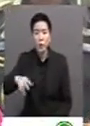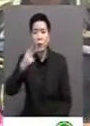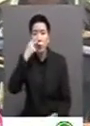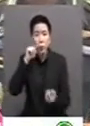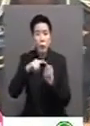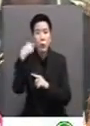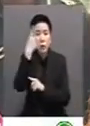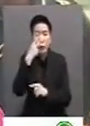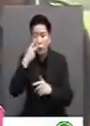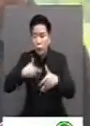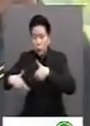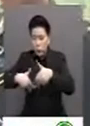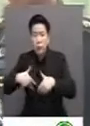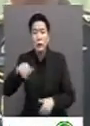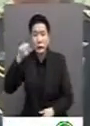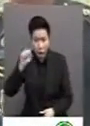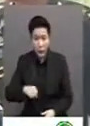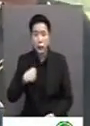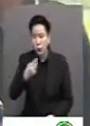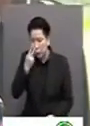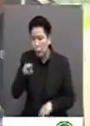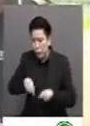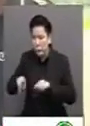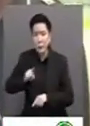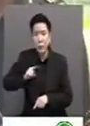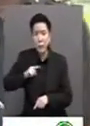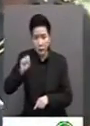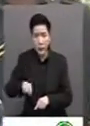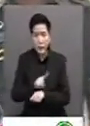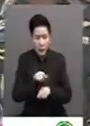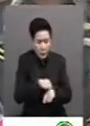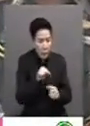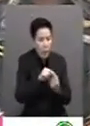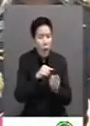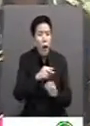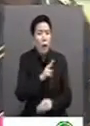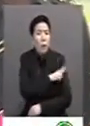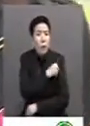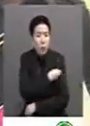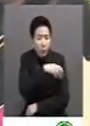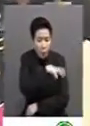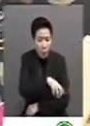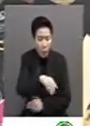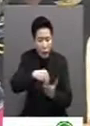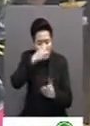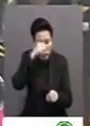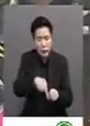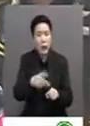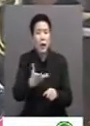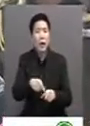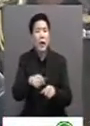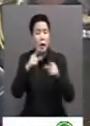วพื้นที่สาธารณะแหล่งชุมชนต่างๆนะครับเพราะฉะนั้นตรงนี้เมื่อมีเป้าหมายลักษณะแบบนี้เขาทำด้ว